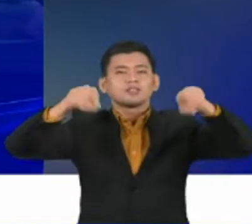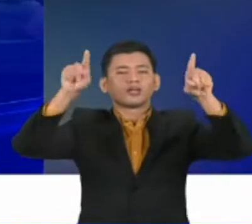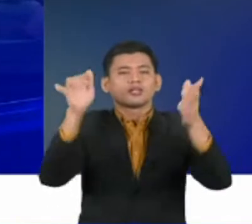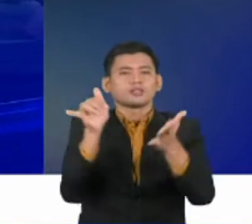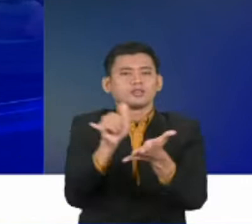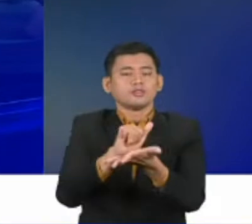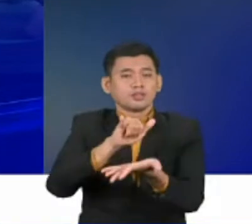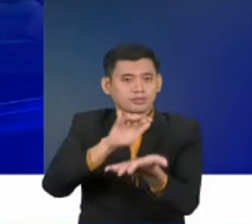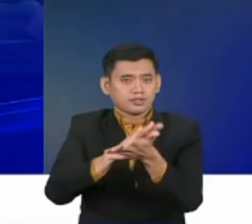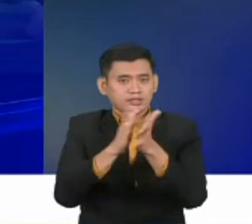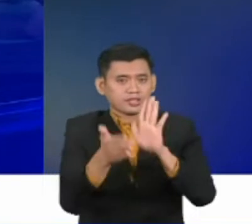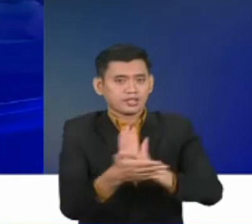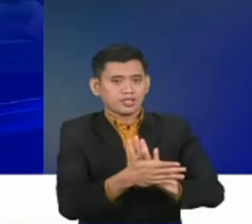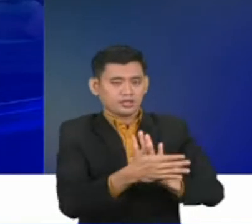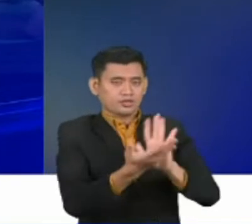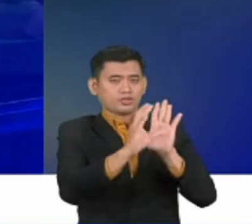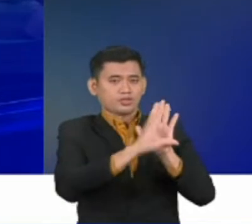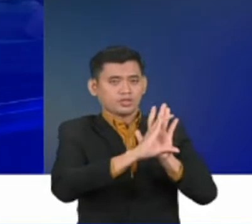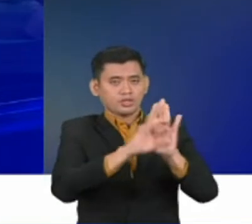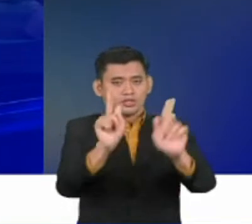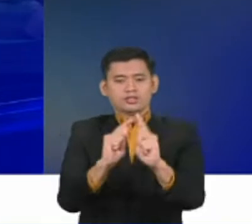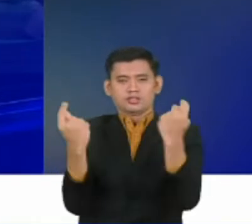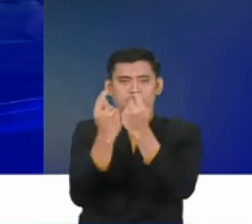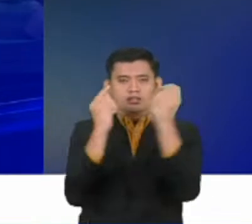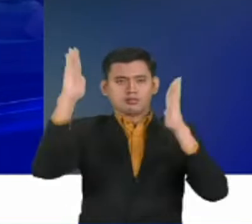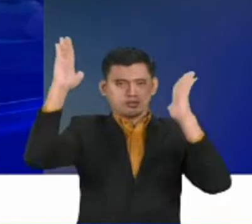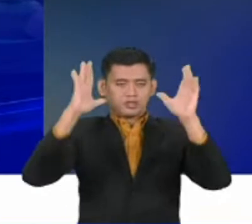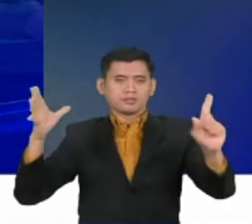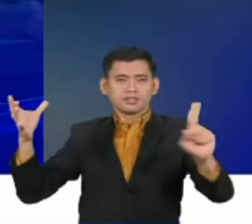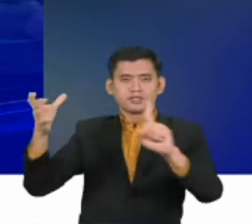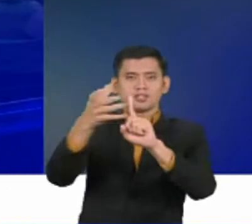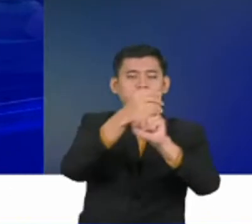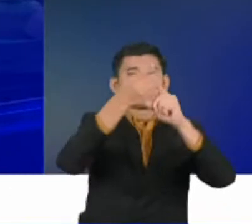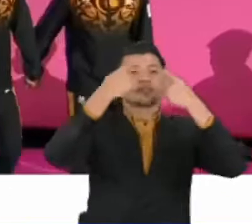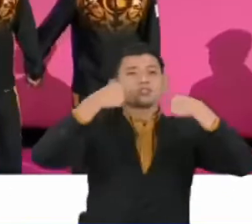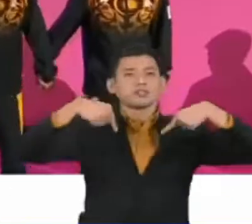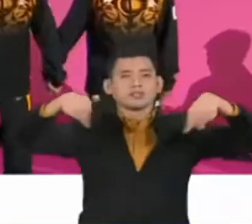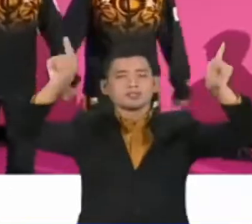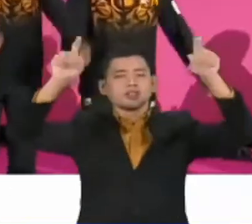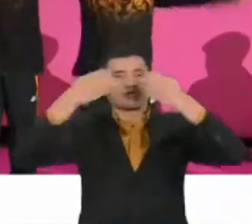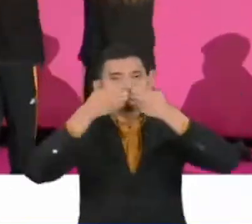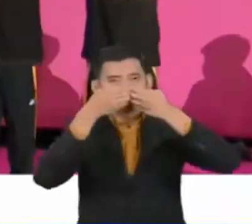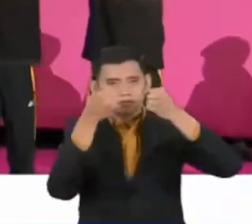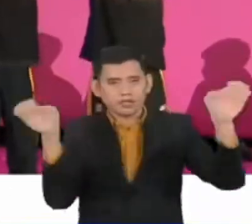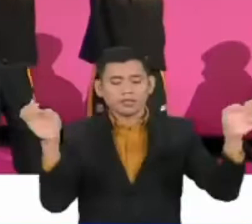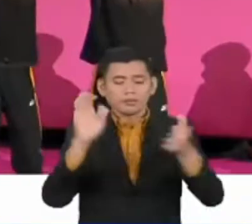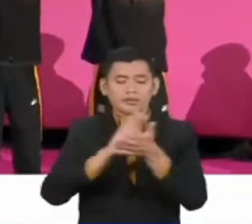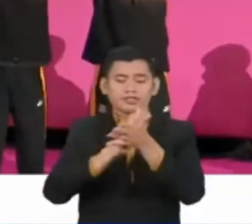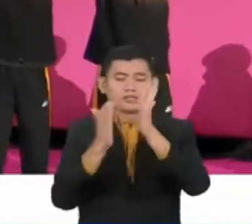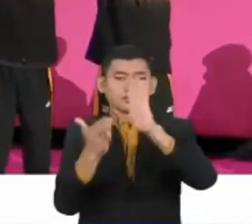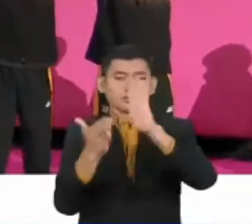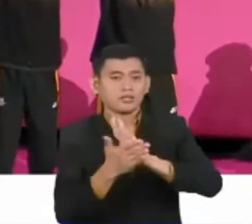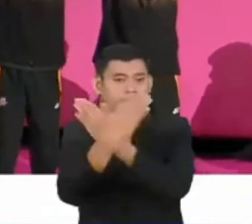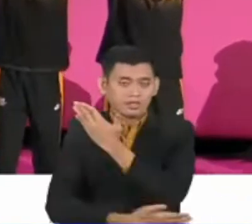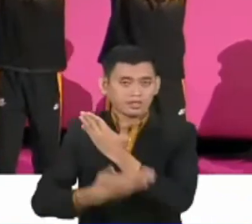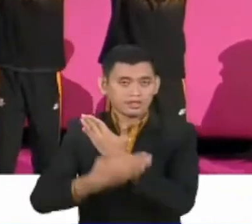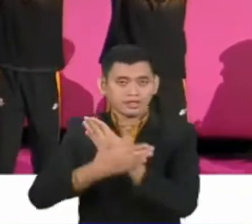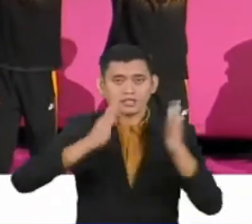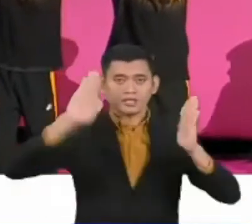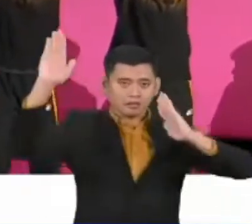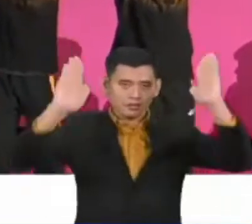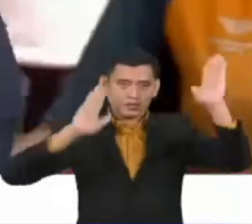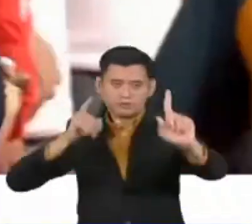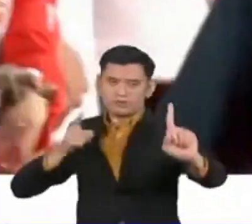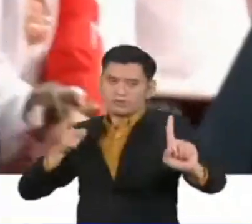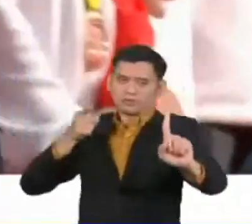kepada kontinjen Malaysia untuk terus memburu kegemilangan di temasya sukan tersebut dan meletakkan negara di landasan tepat untuk memburu